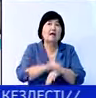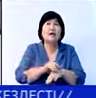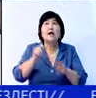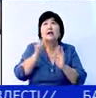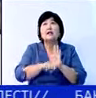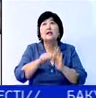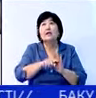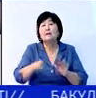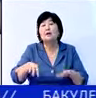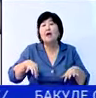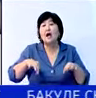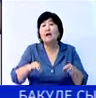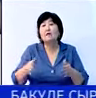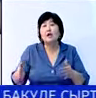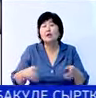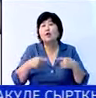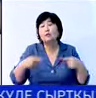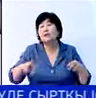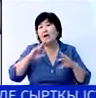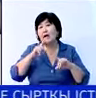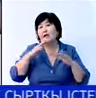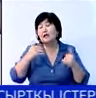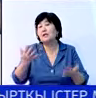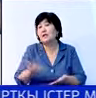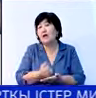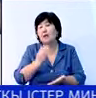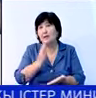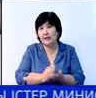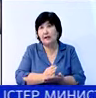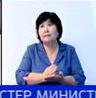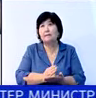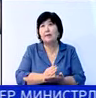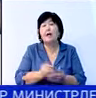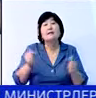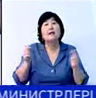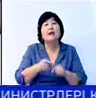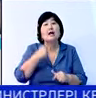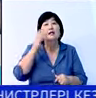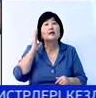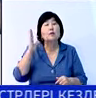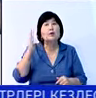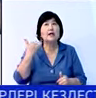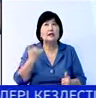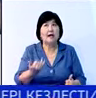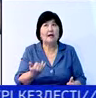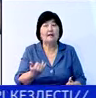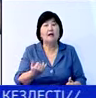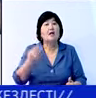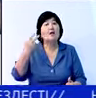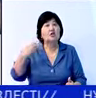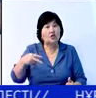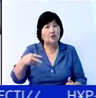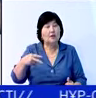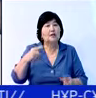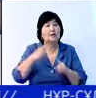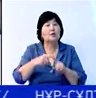барысында бұл автожолдан бірнеше кемшіліктер, ақаулар табылды. Нақтырақ айтатын болсақ, 20-да